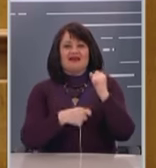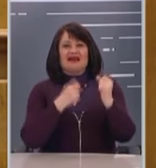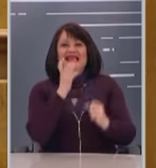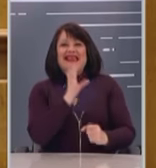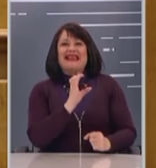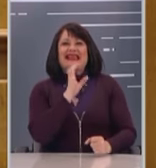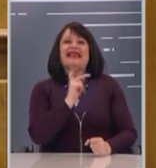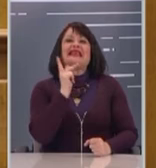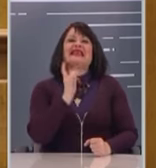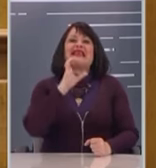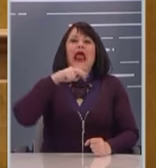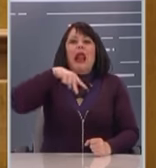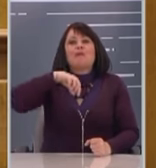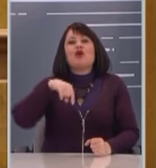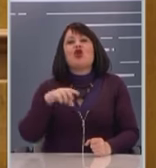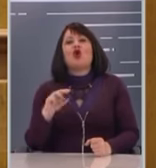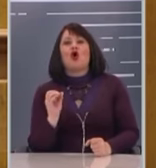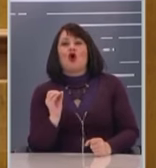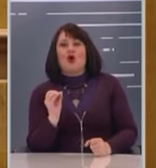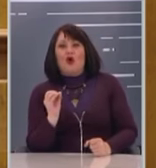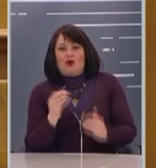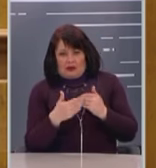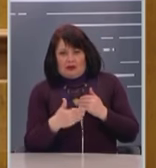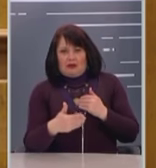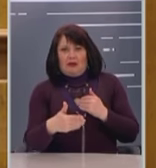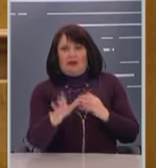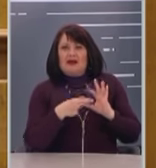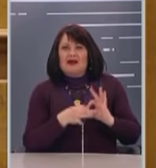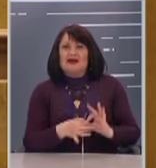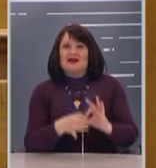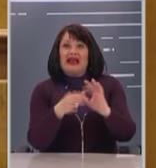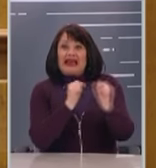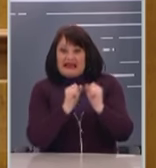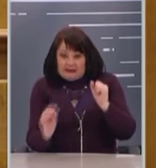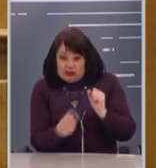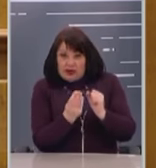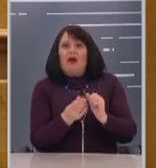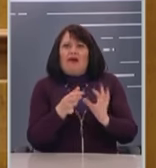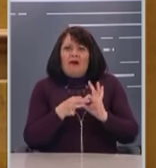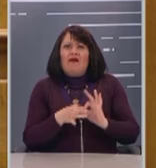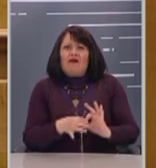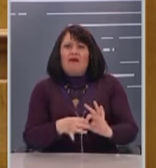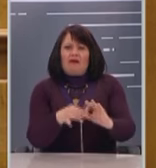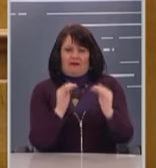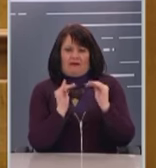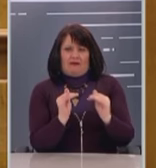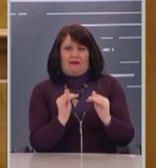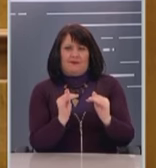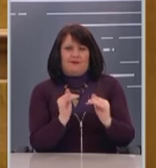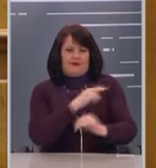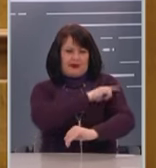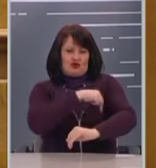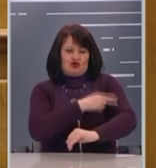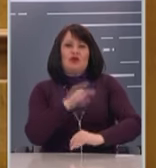Κελπνό, η ιστορία του Κελπνό δεν τελειώνει με το ξέσπασμα της κρίσης. Και η υπόθεση Ερίκος